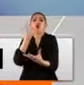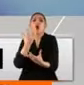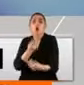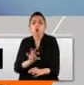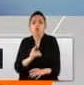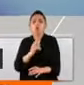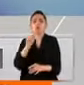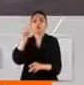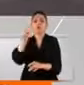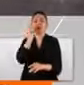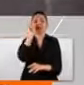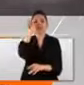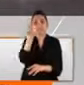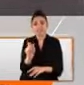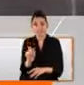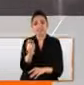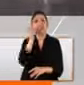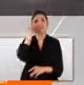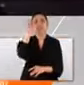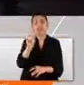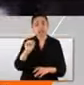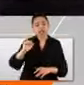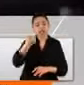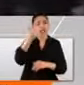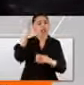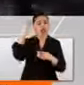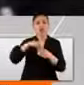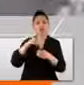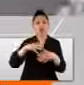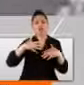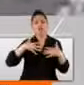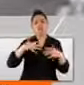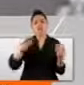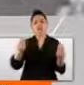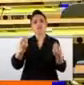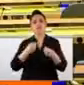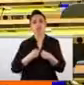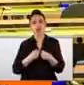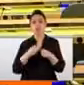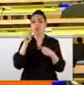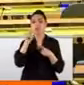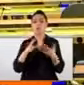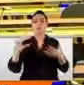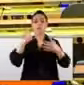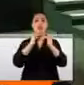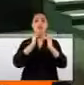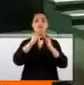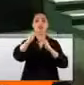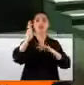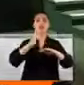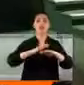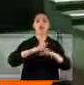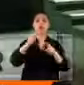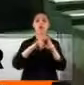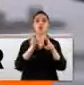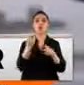erişememesi insanlık ve insani değerler adına endişe verici bir durumdur. Birleşmiş Milletler'in düzenlediği